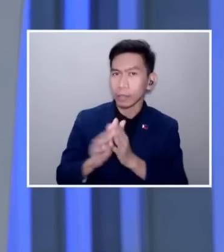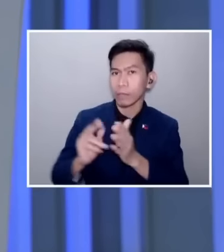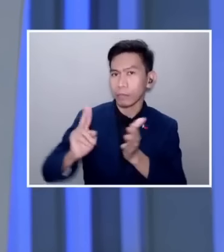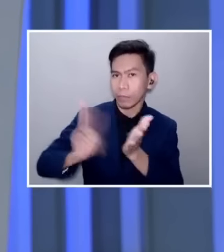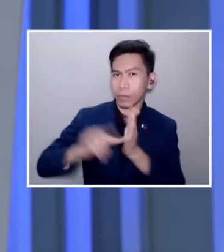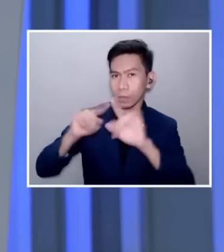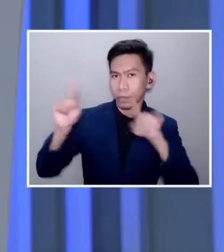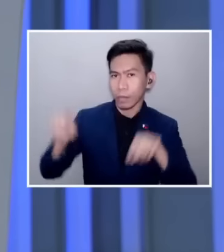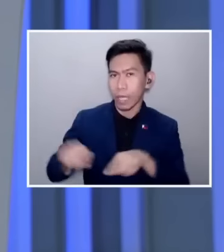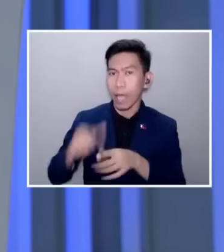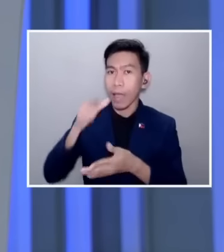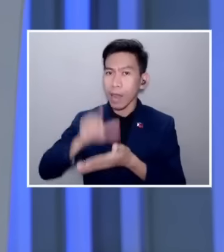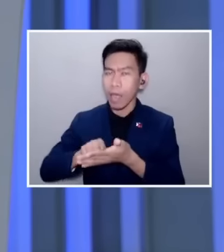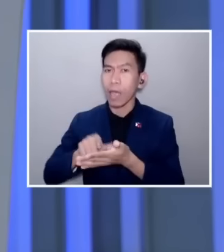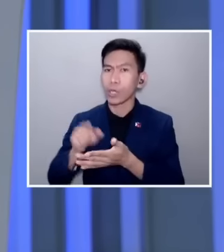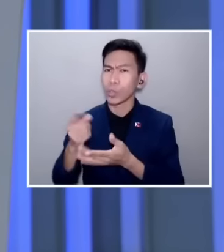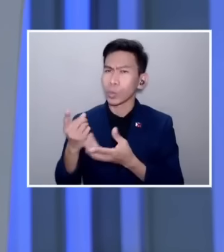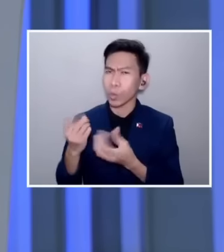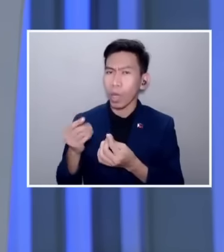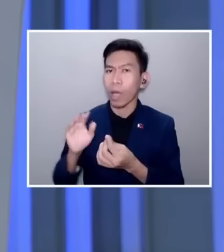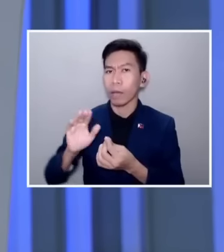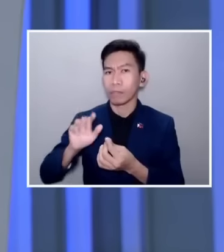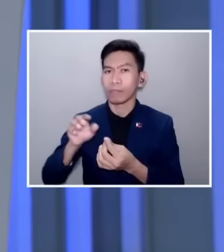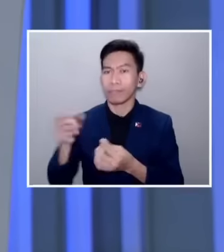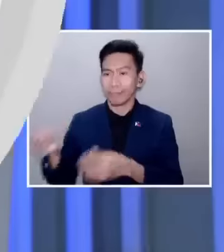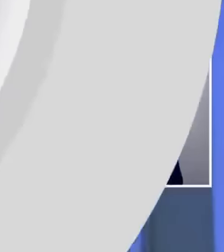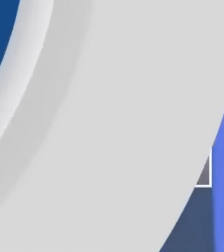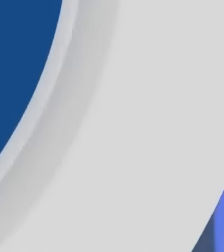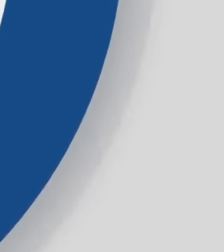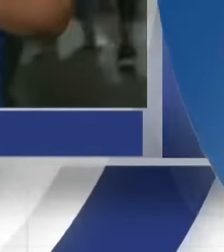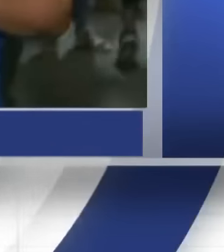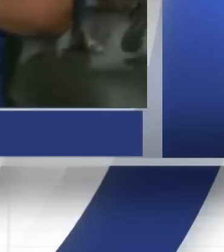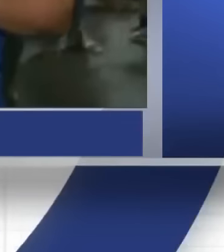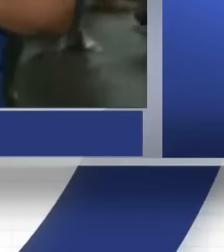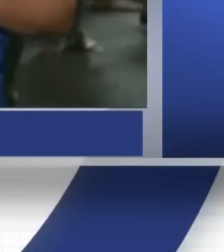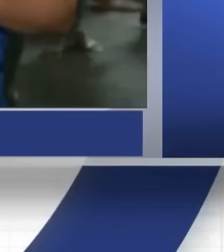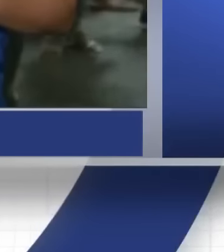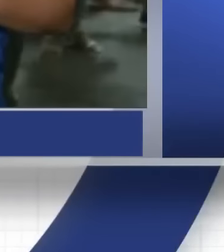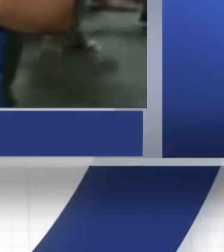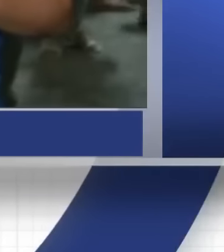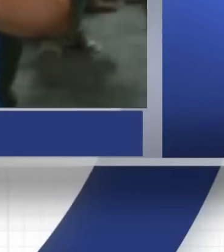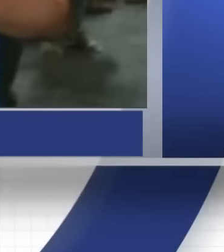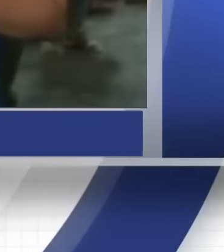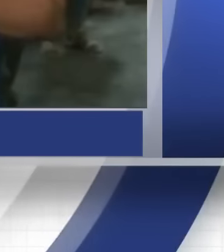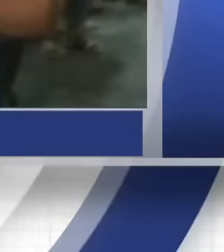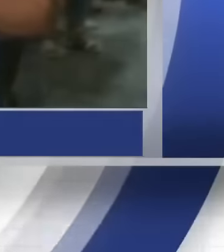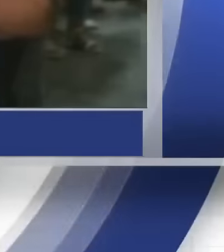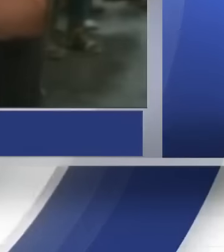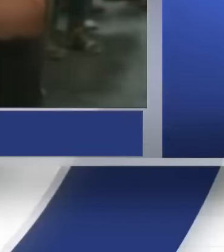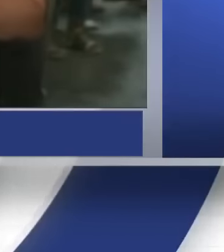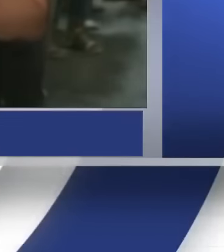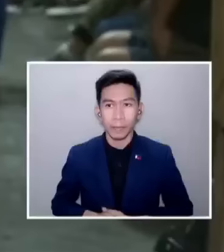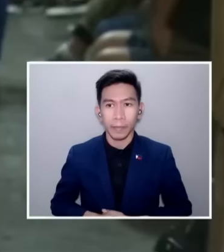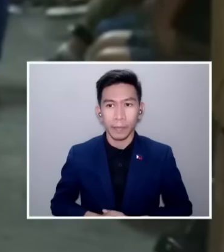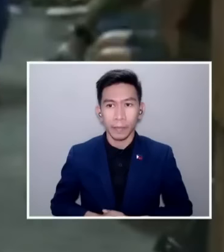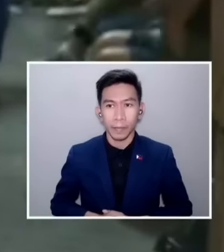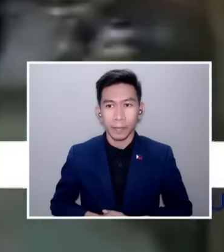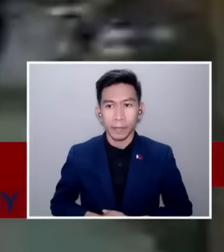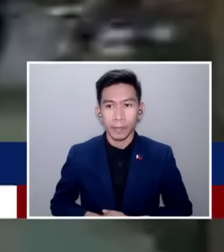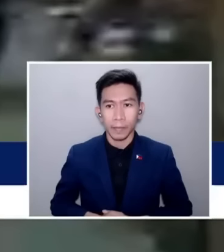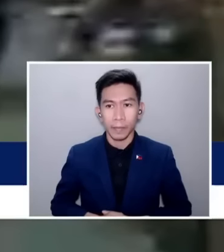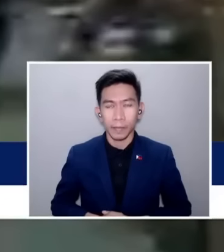sila na ang magpasok ng balota sa makina. Live mula sa Quezon City, nagpapatrol si Zian Ambrosio. Bernadette,